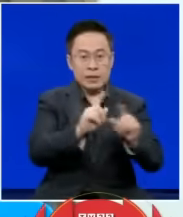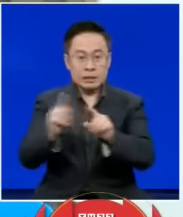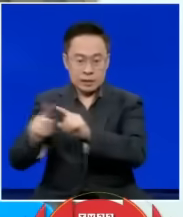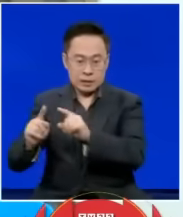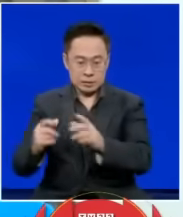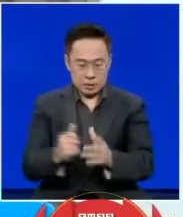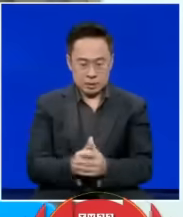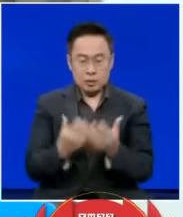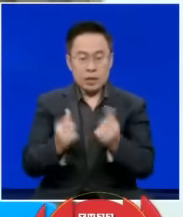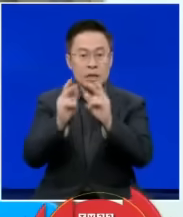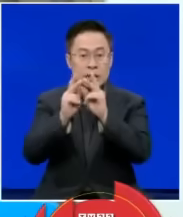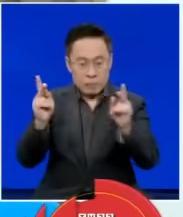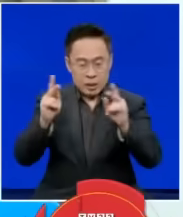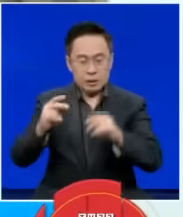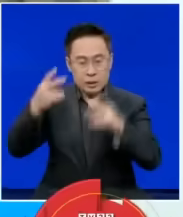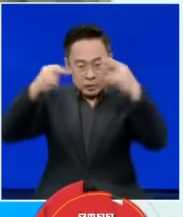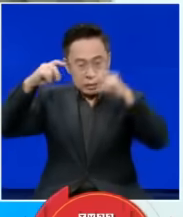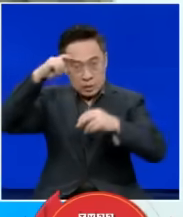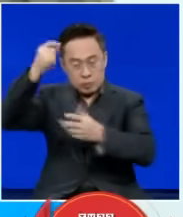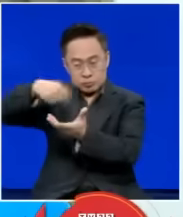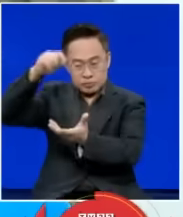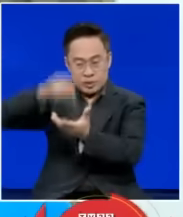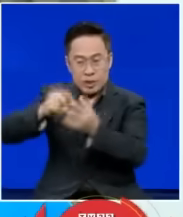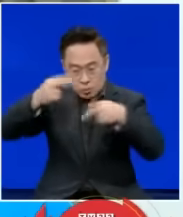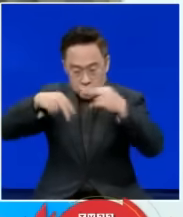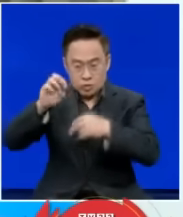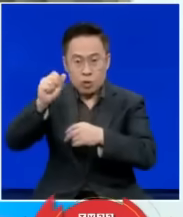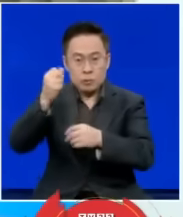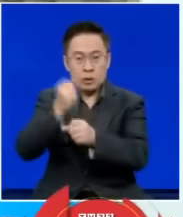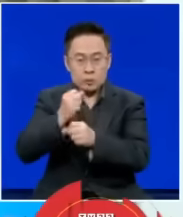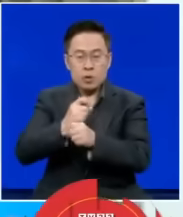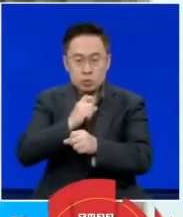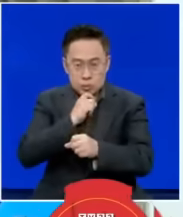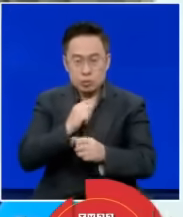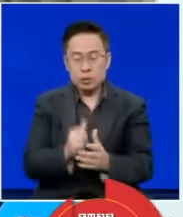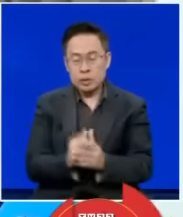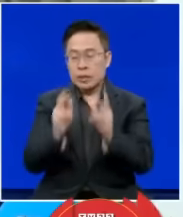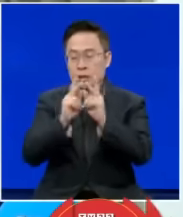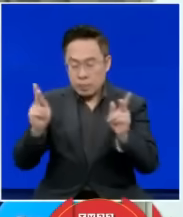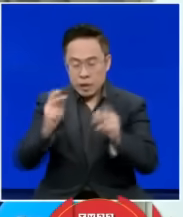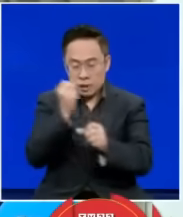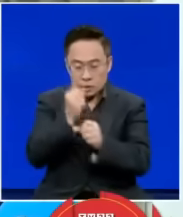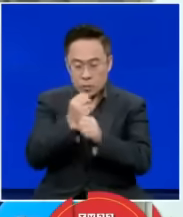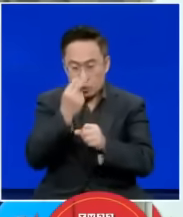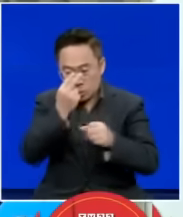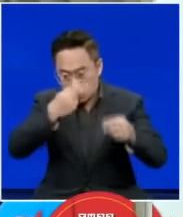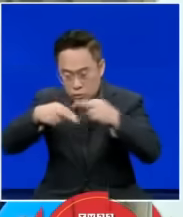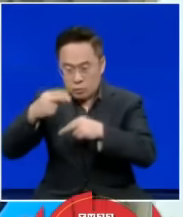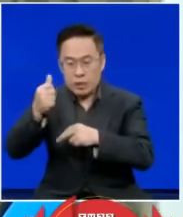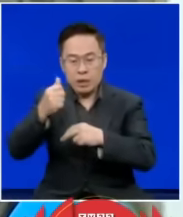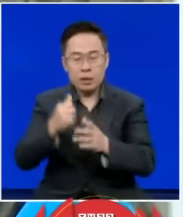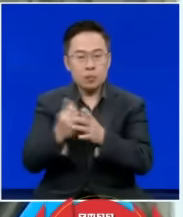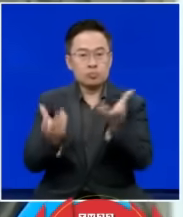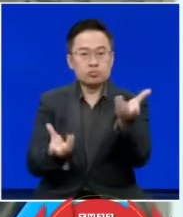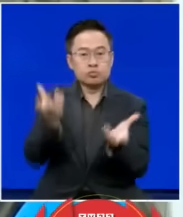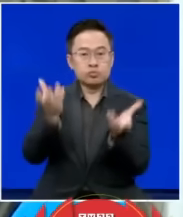ความคืบหน้าและกรรมการชุดนี้ที่บอกต้องตรวจสอบต่อเนี่ยจะยังไงต่อนายกบอกไม่อยากไปกดดันนะสิ ค ืออย่างที่บอกไว้ว่ากระบวนการยุติธรร